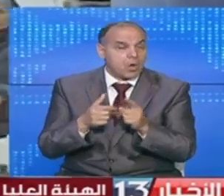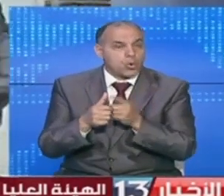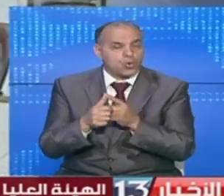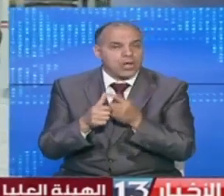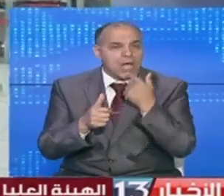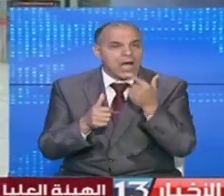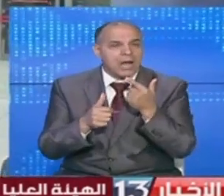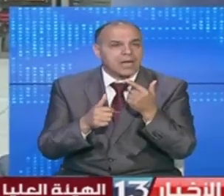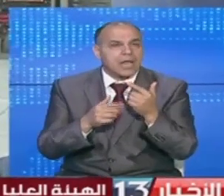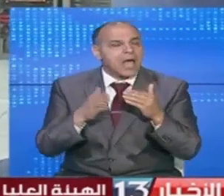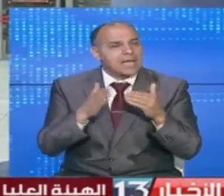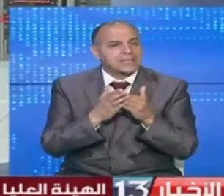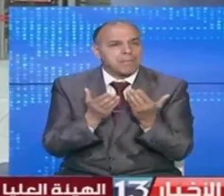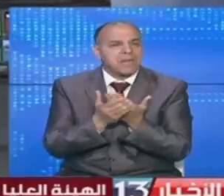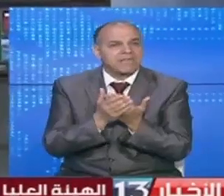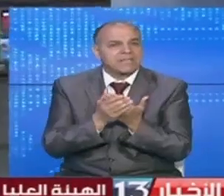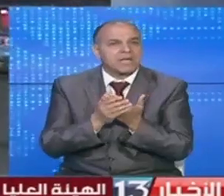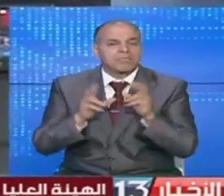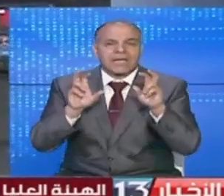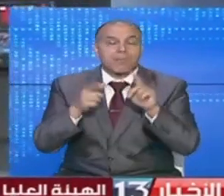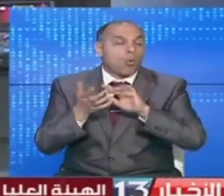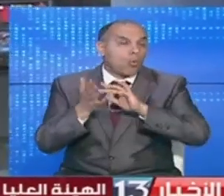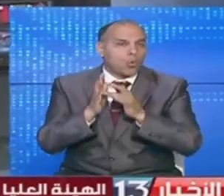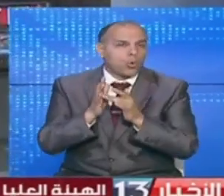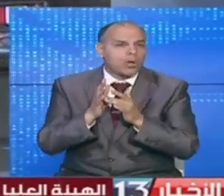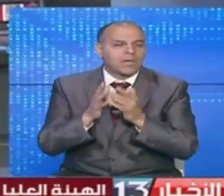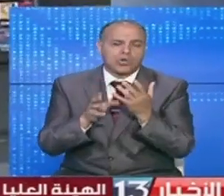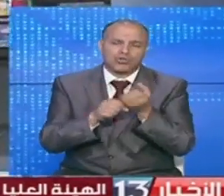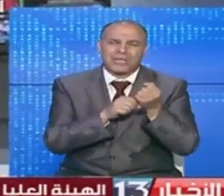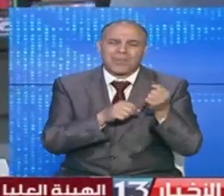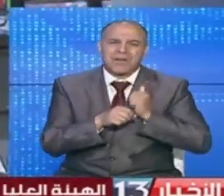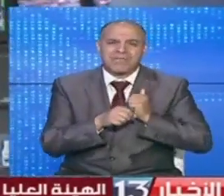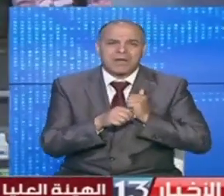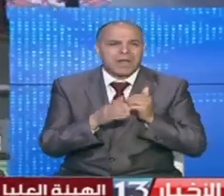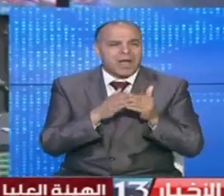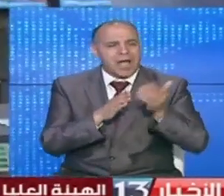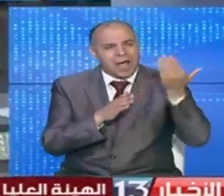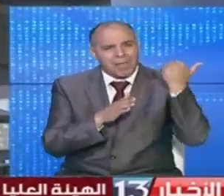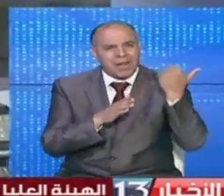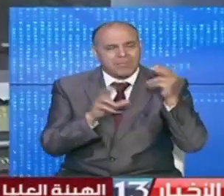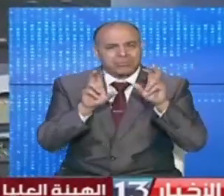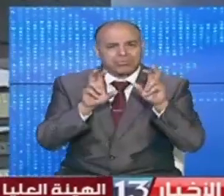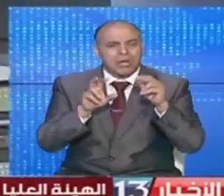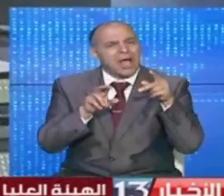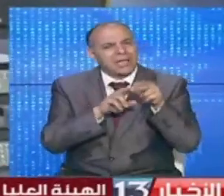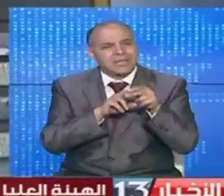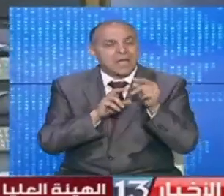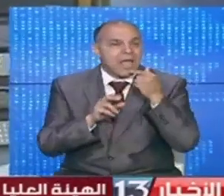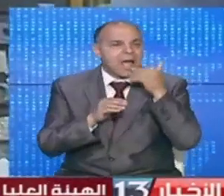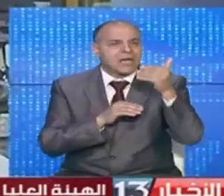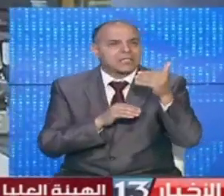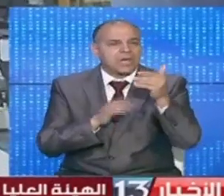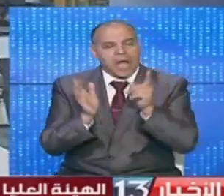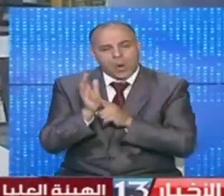رأسها الحسم في ملف المؤسسات الإعلامية المصادرة والقطع مع ظاهرة البث خارج